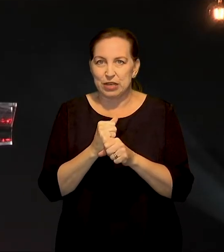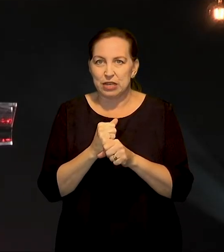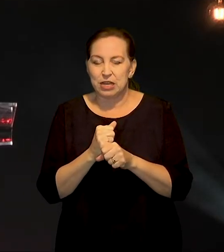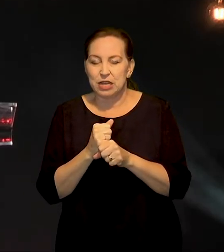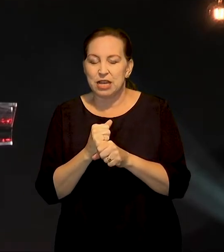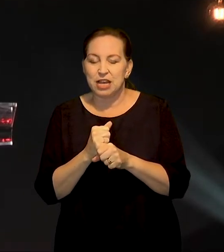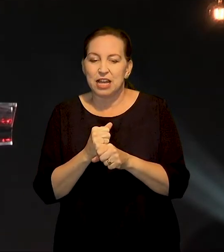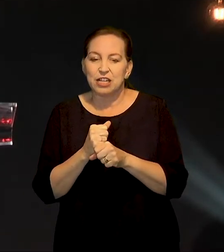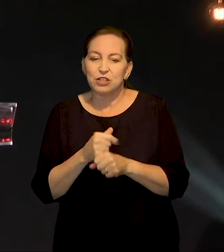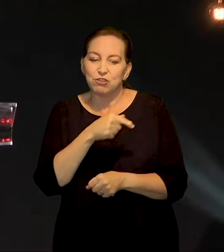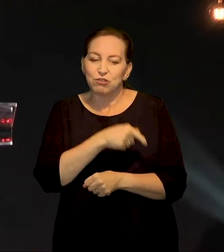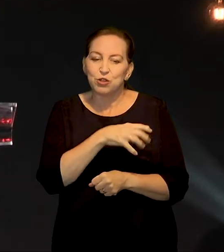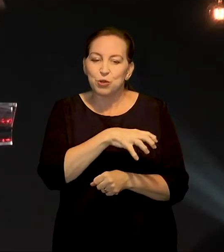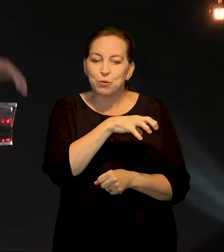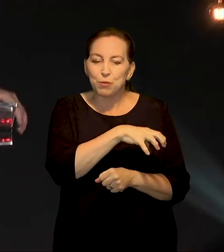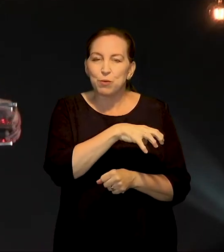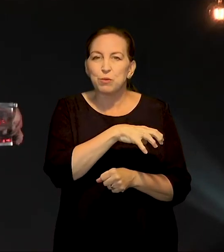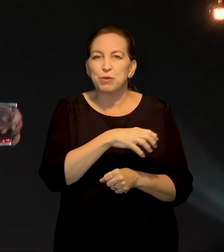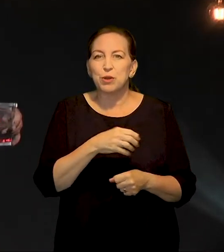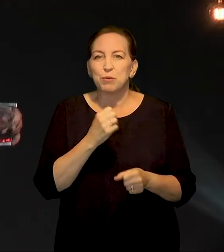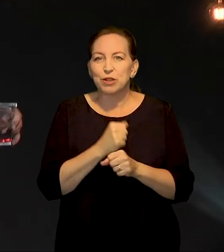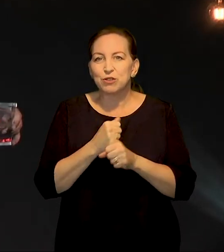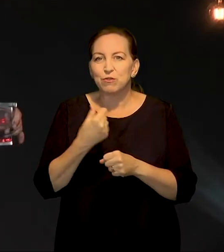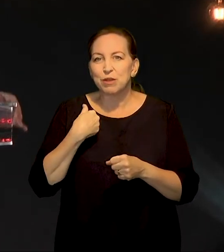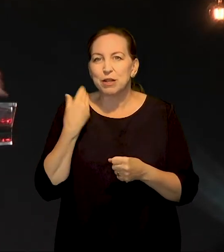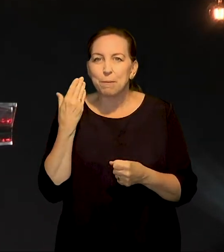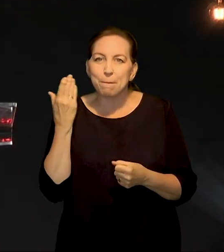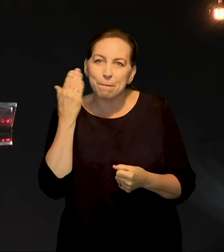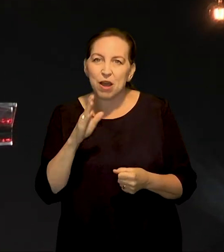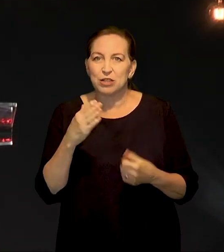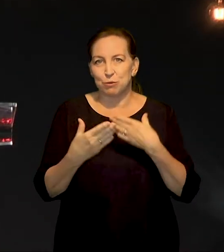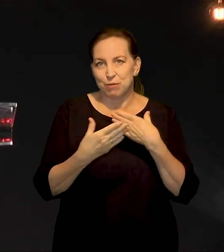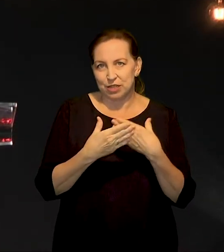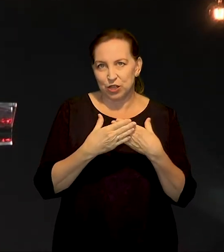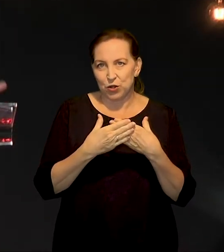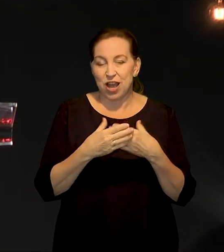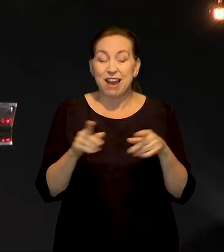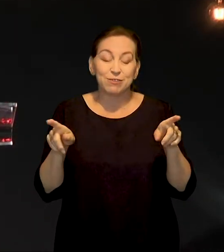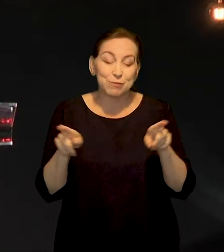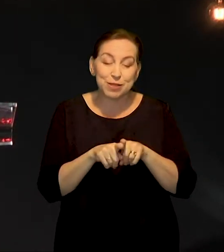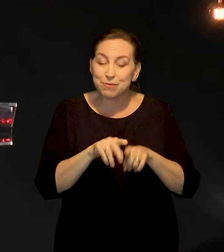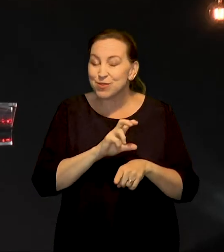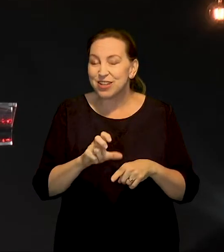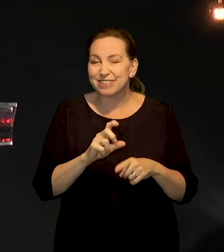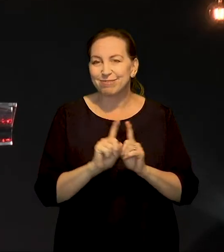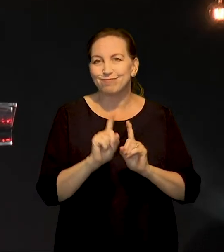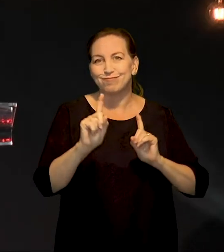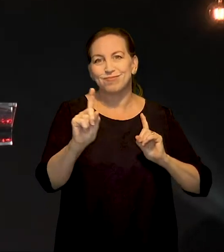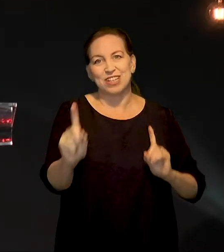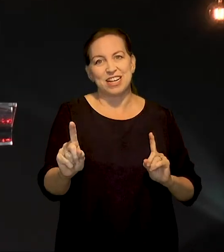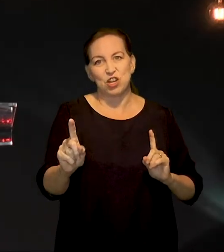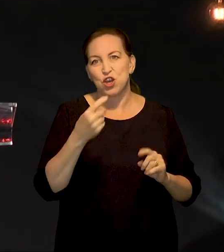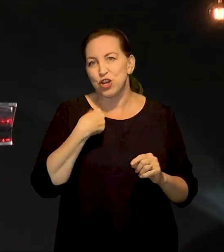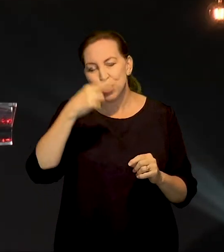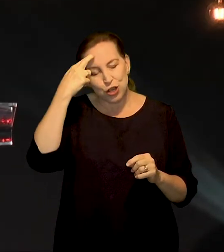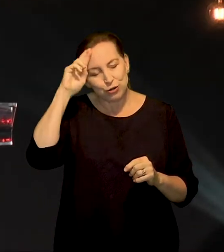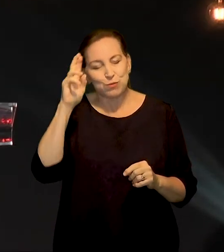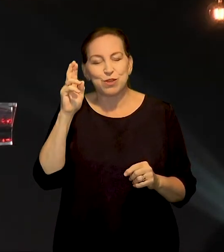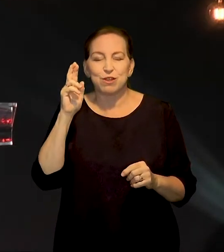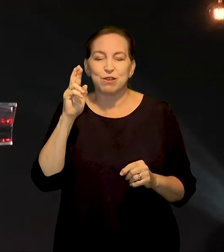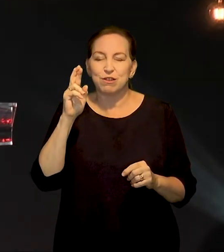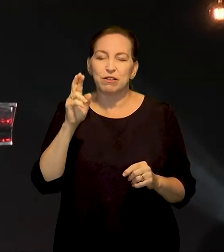To ci, którzy najdłużej pracowali dla właściciela. I teraz powiem bez ogródek. Ci najdłużej wierzący, ci, którzy wiedzą,